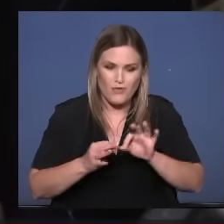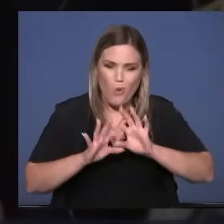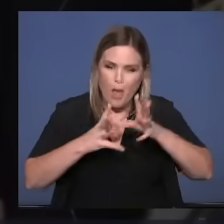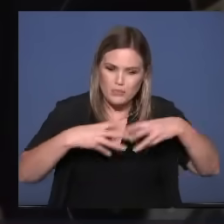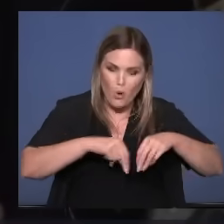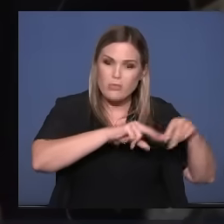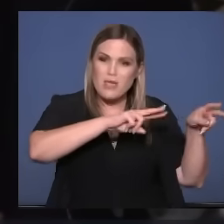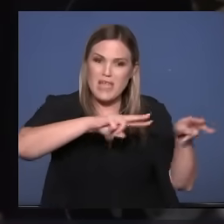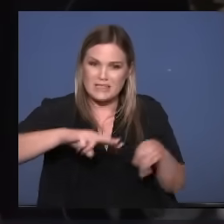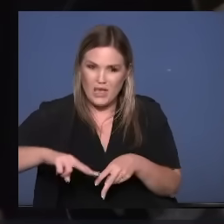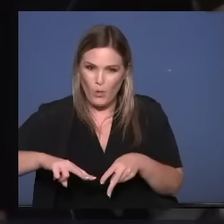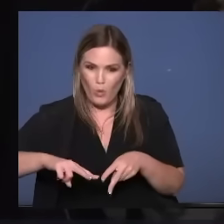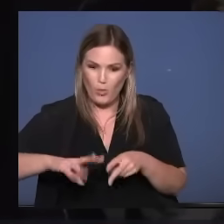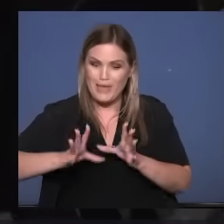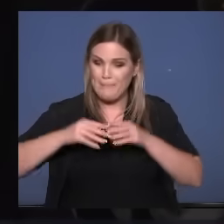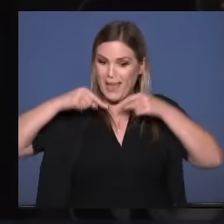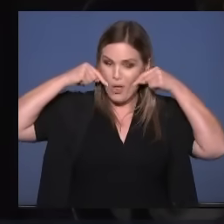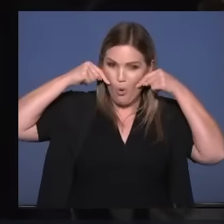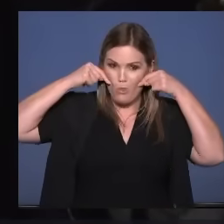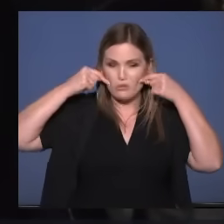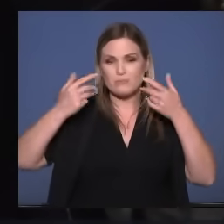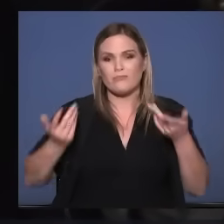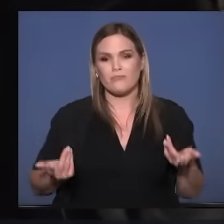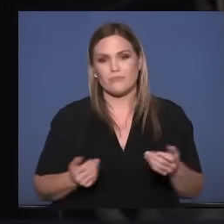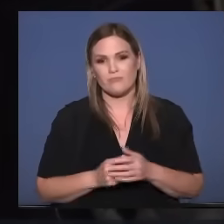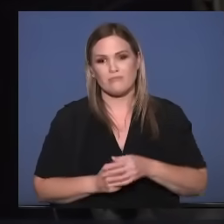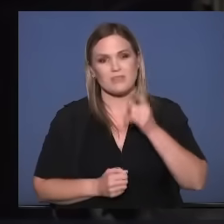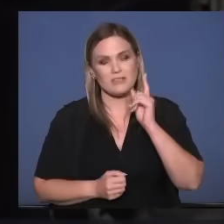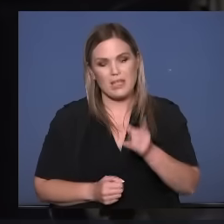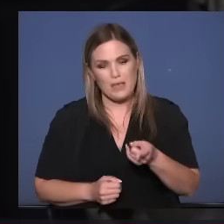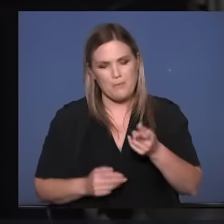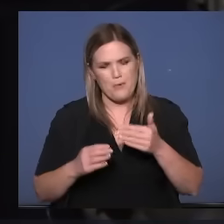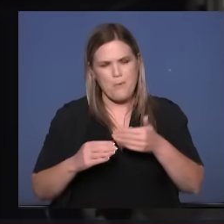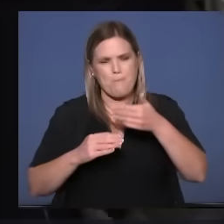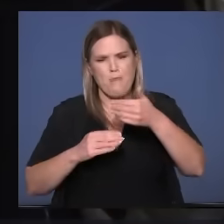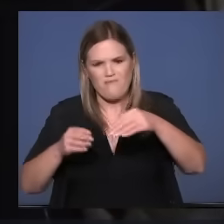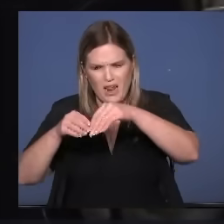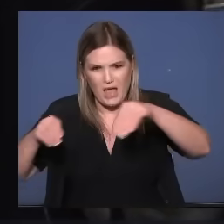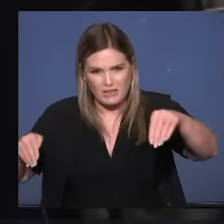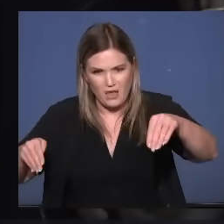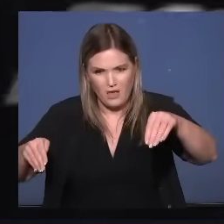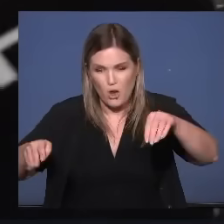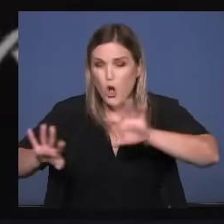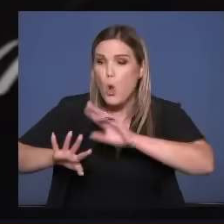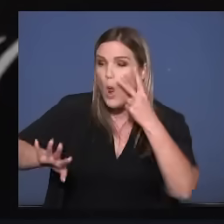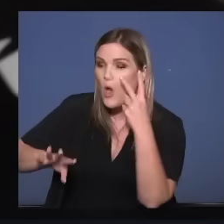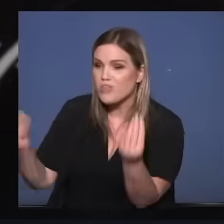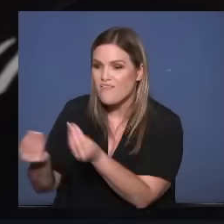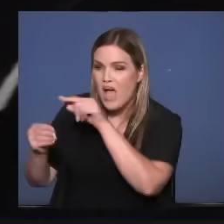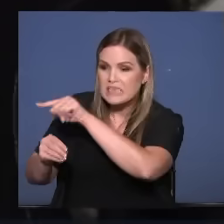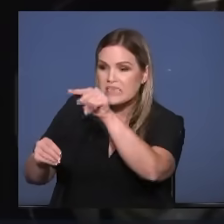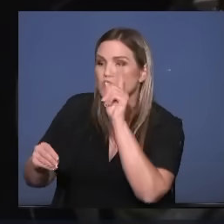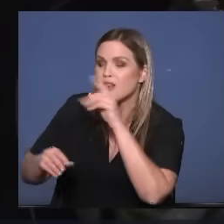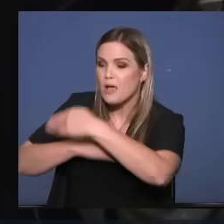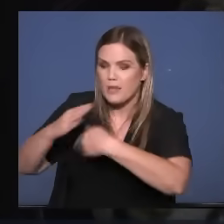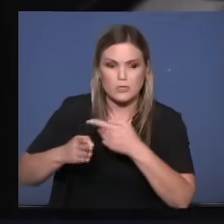לפה עם חיוך א אנחנו צריכים להסתכל מעבר לגדר ולא לראות את הדבר הזה שנקרא חיזבלה אתה סומך צלול